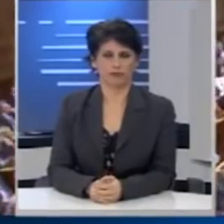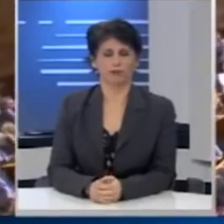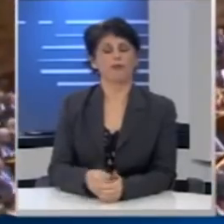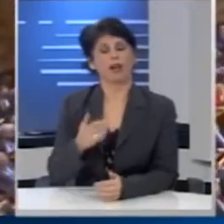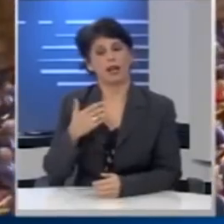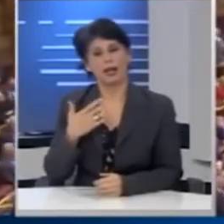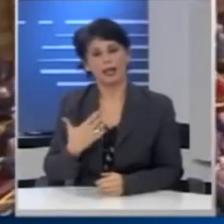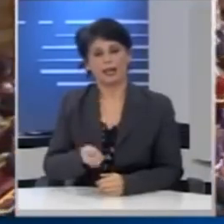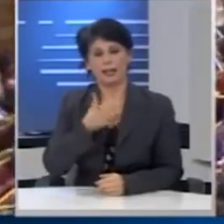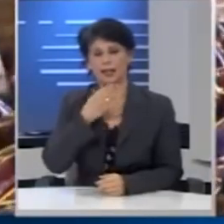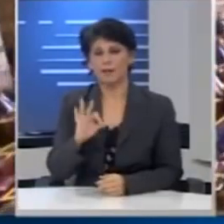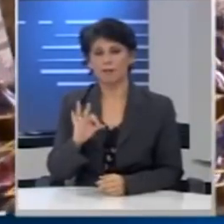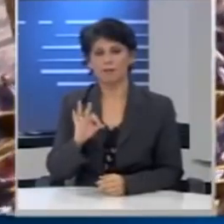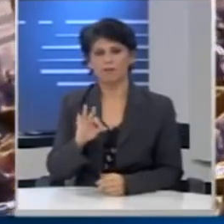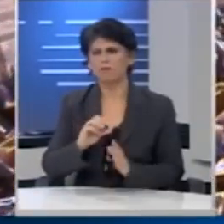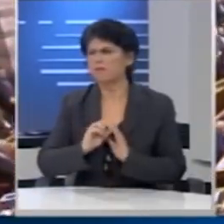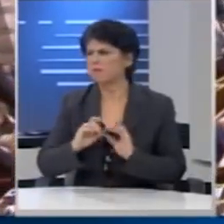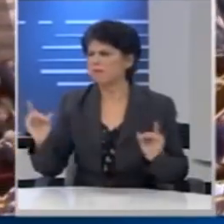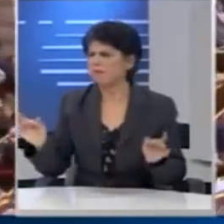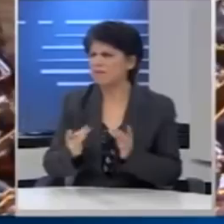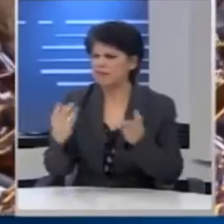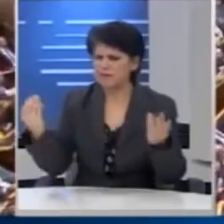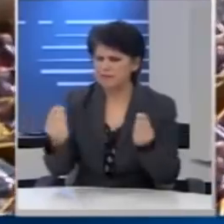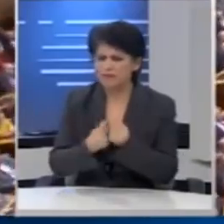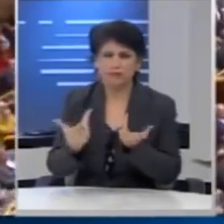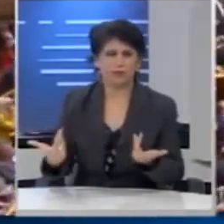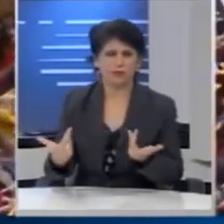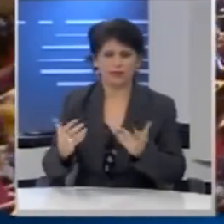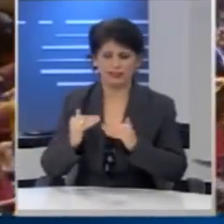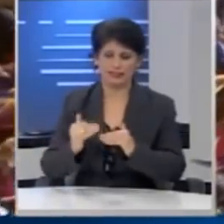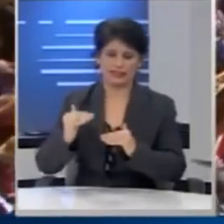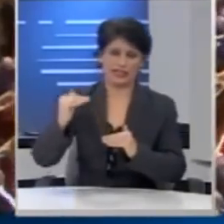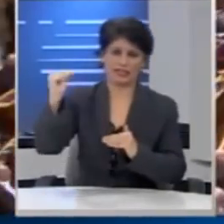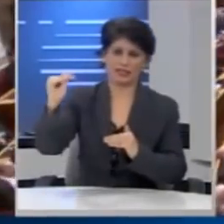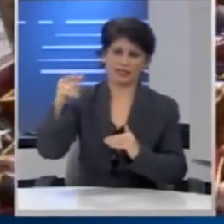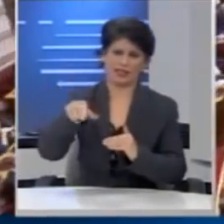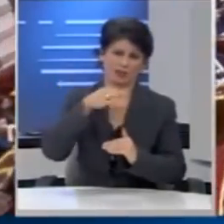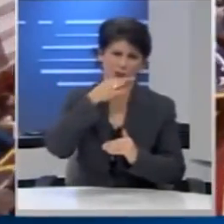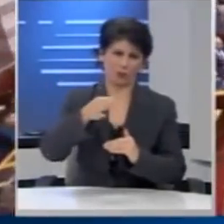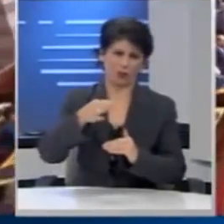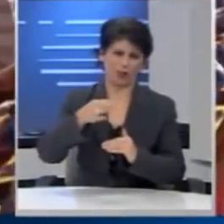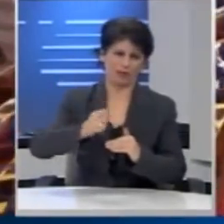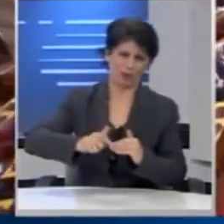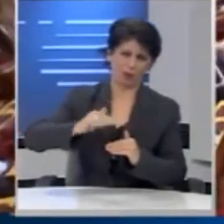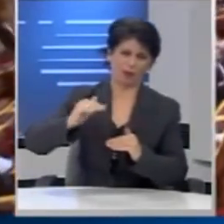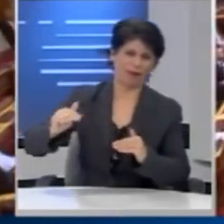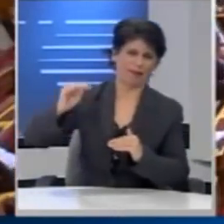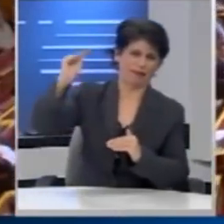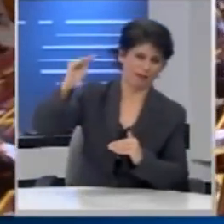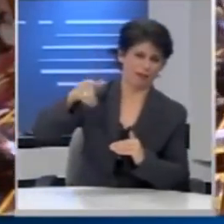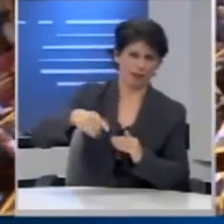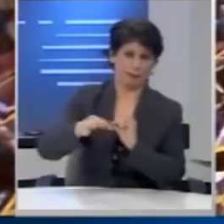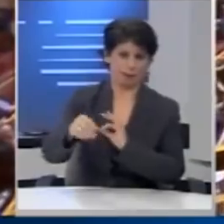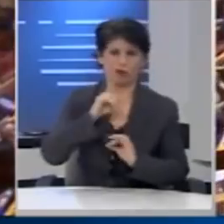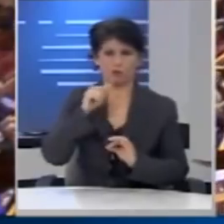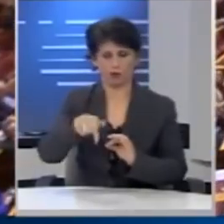Είναι λοιπόν εκτός τόπου και χρόνου οι ταξικοί χαρακτηρισμοί για μέτρα όπως